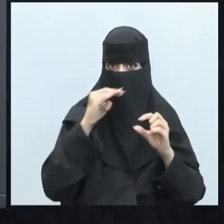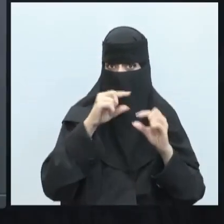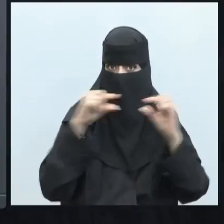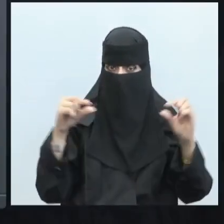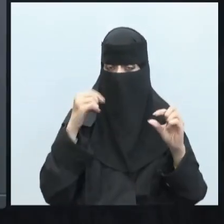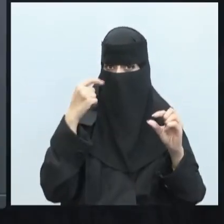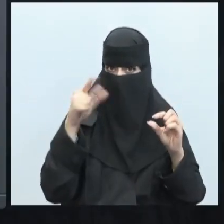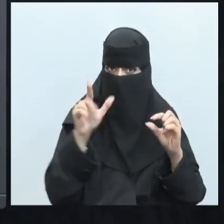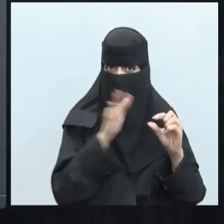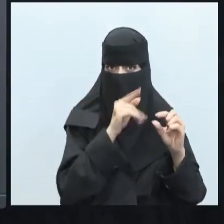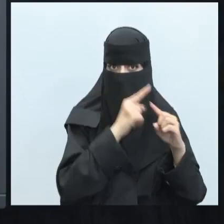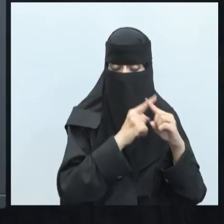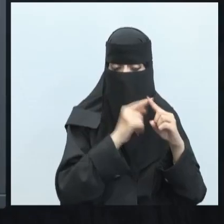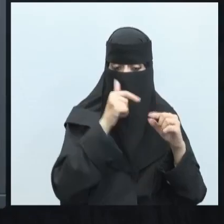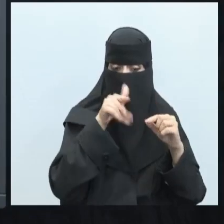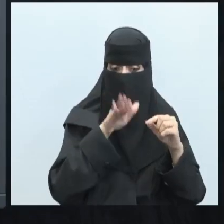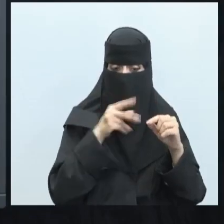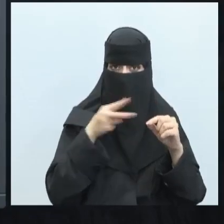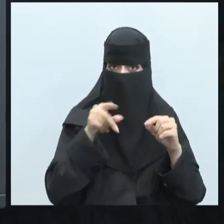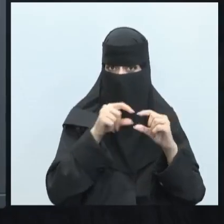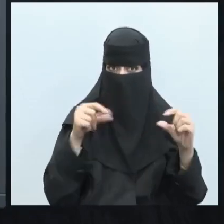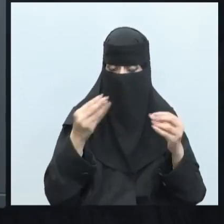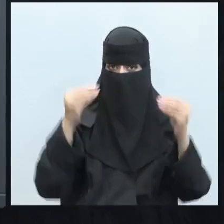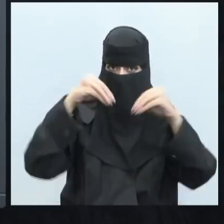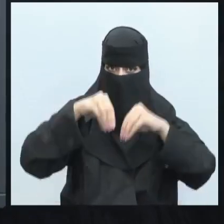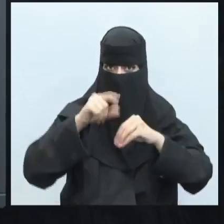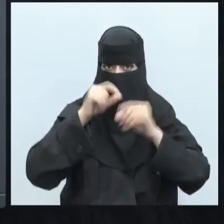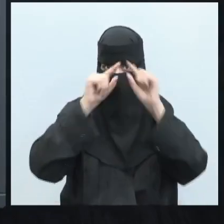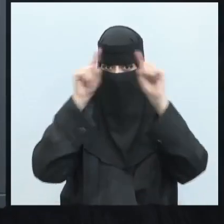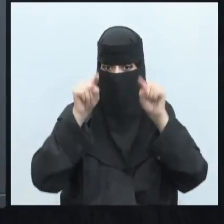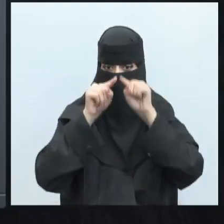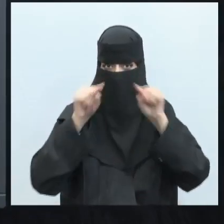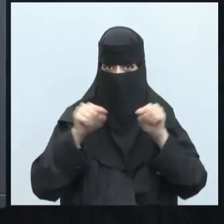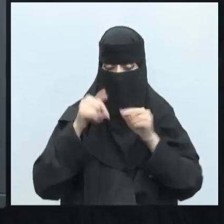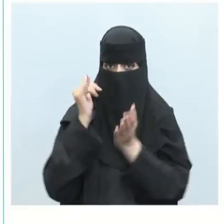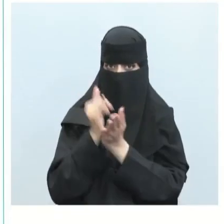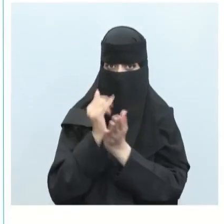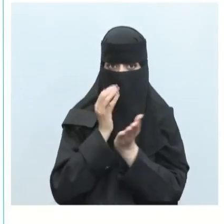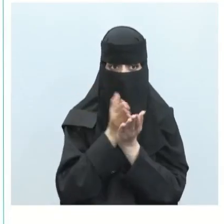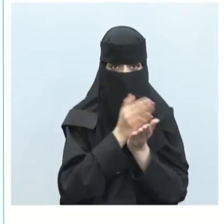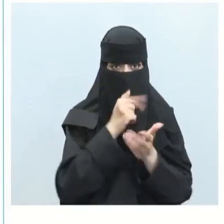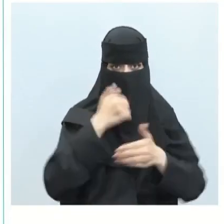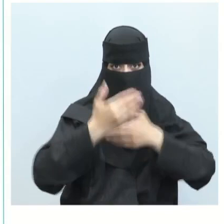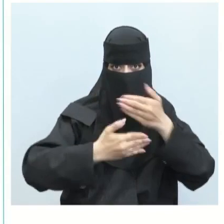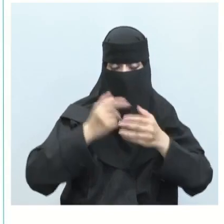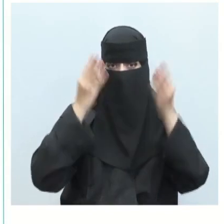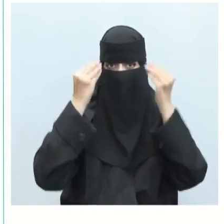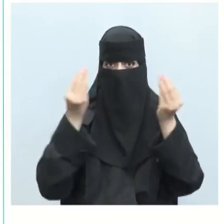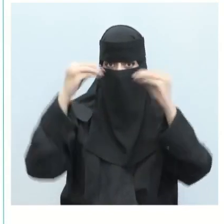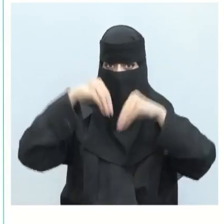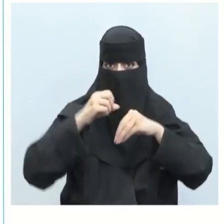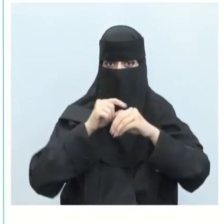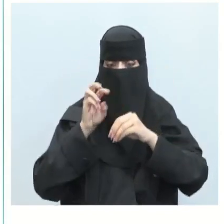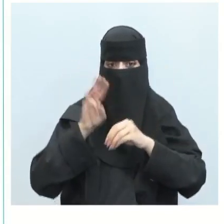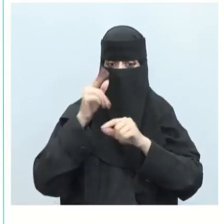هذه الموجهات او هذه الاجهزه التي كانت من ضمن هيكليه الشبكه هي مسؤوله عن توجيه حركه البيانات داخل